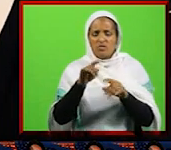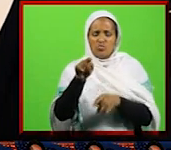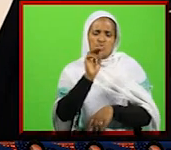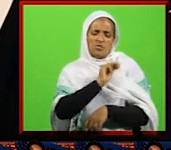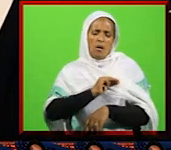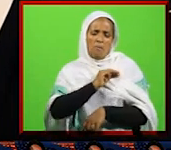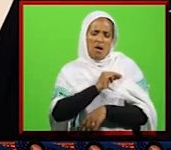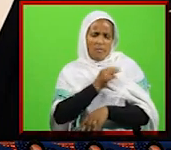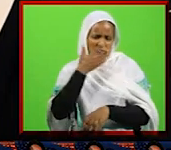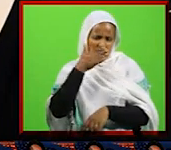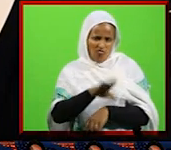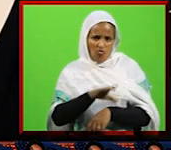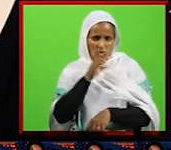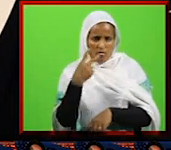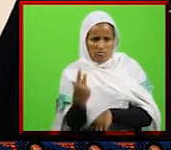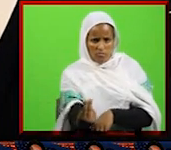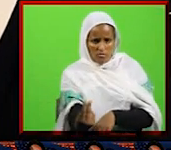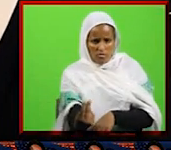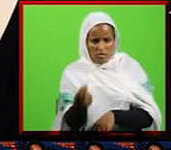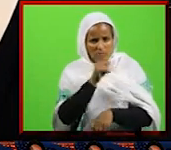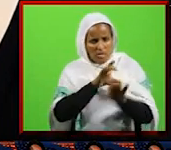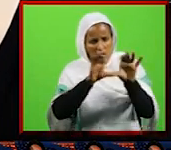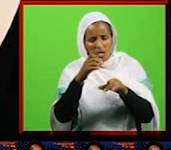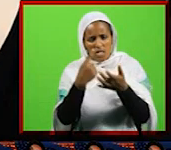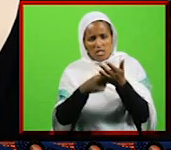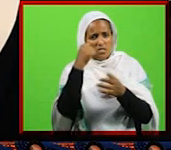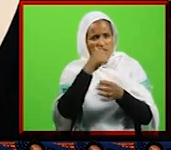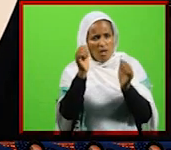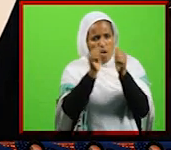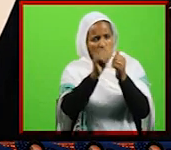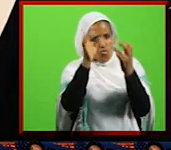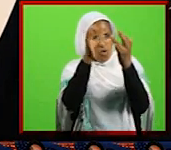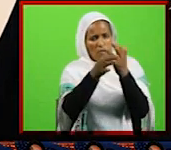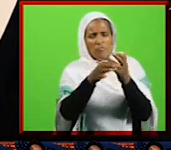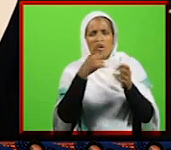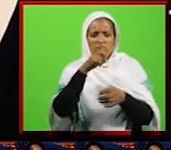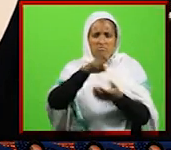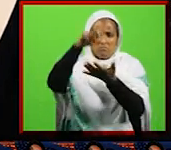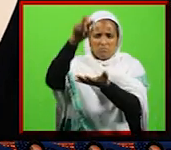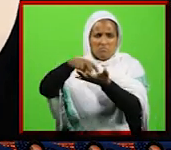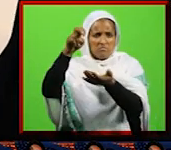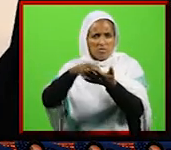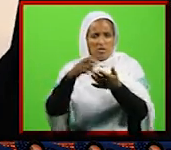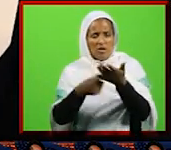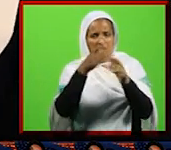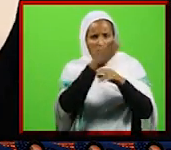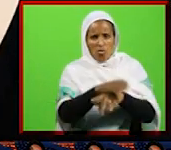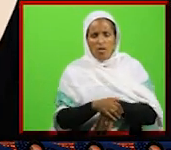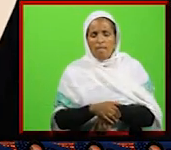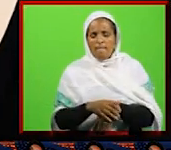የእሱ ጠባይ አለመታረሙ ነው እንጂ ስላት ምን አደረገ ስትል ከገሊት ጋር እኮ እንዲህ እያደረገልሽ ነው አለቻት። እና ወስዳ